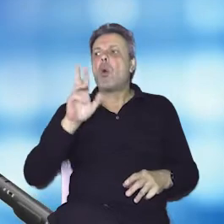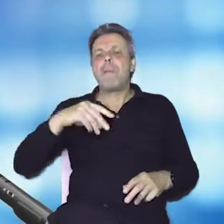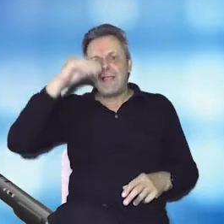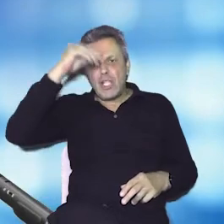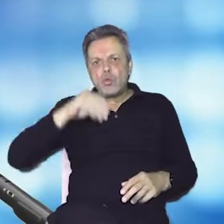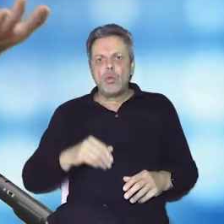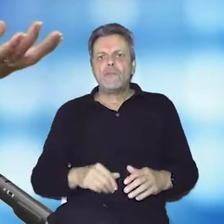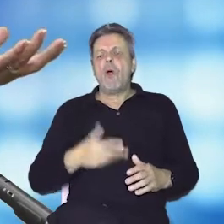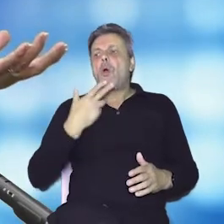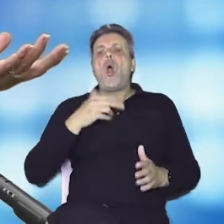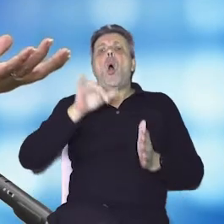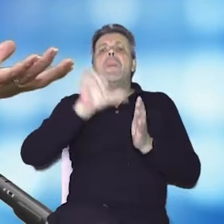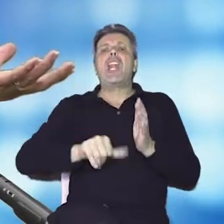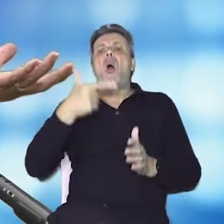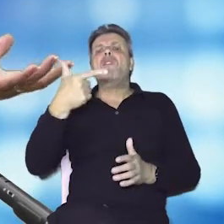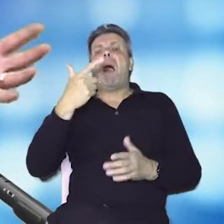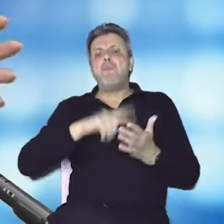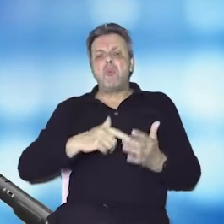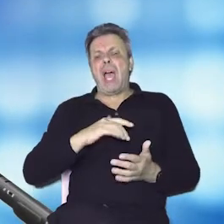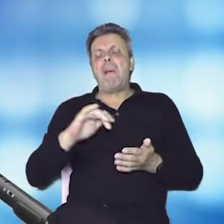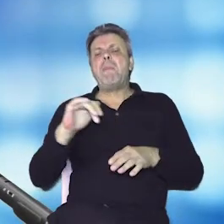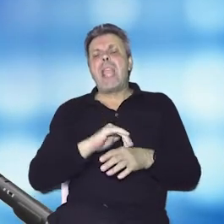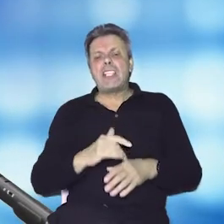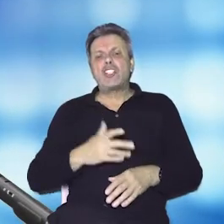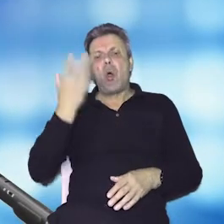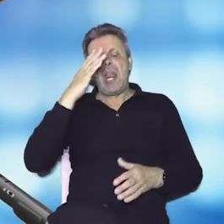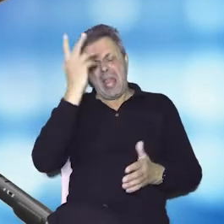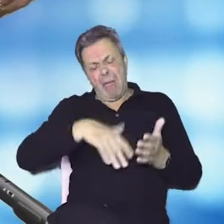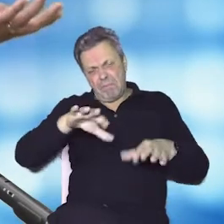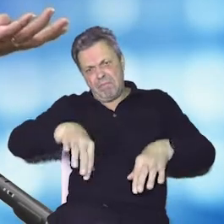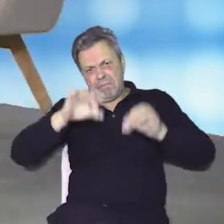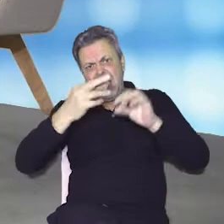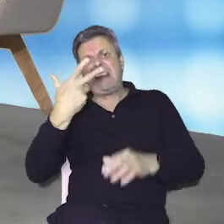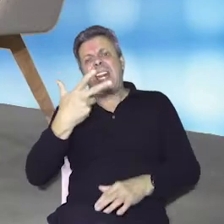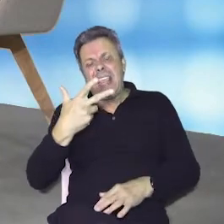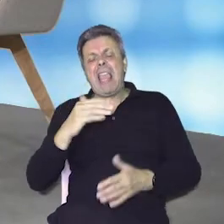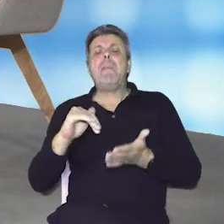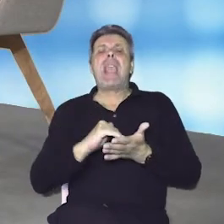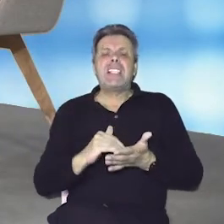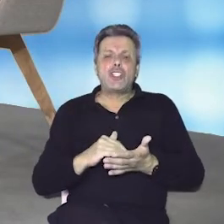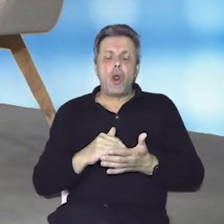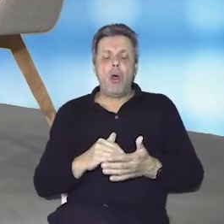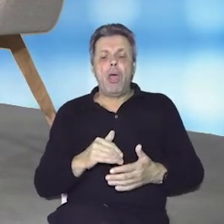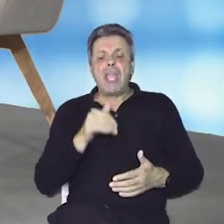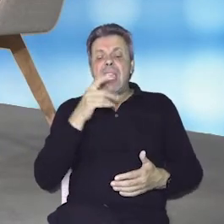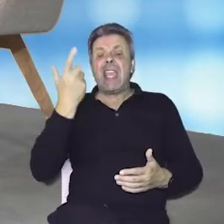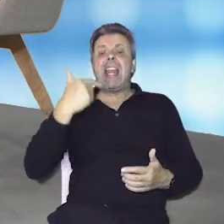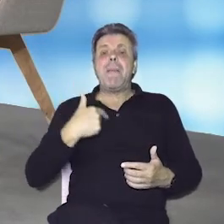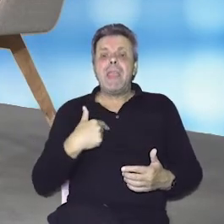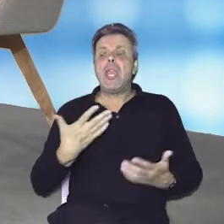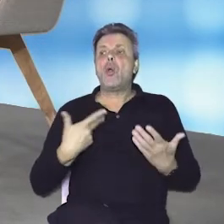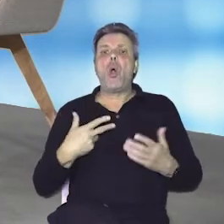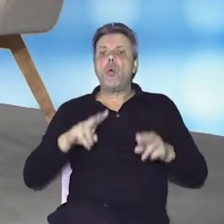iskustvo ko operira dvije dojke mjesečno. Točno. Ili dijagnosticira tri dojke mjesečno, ili mi koji